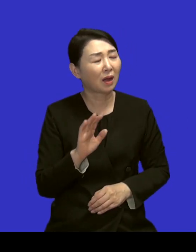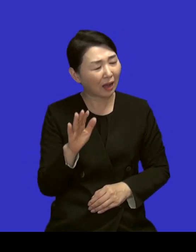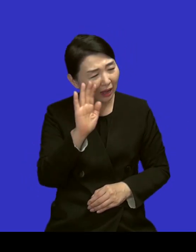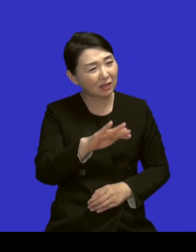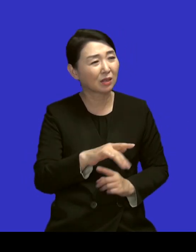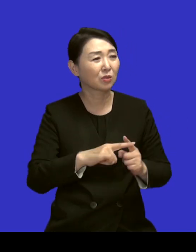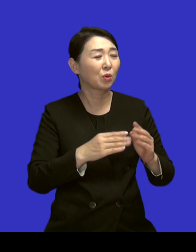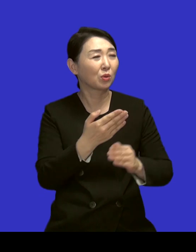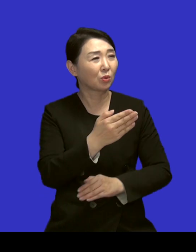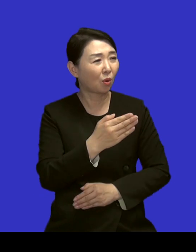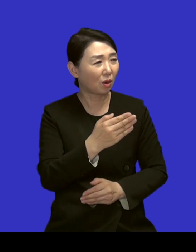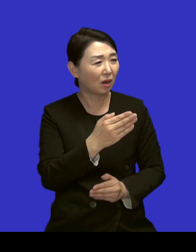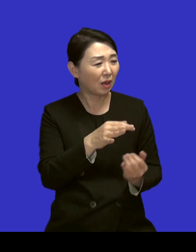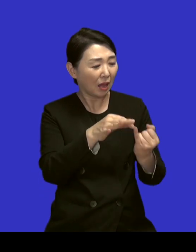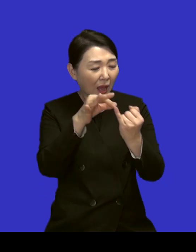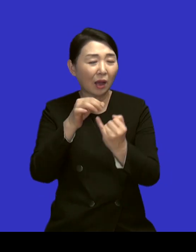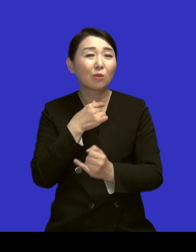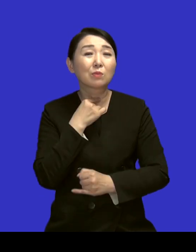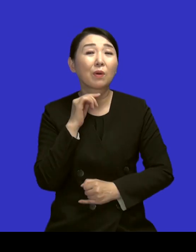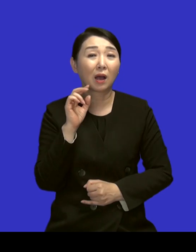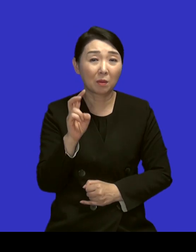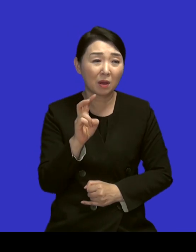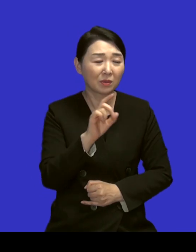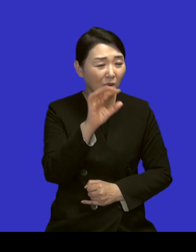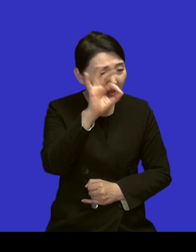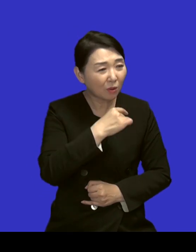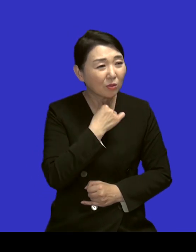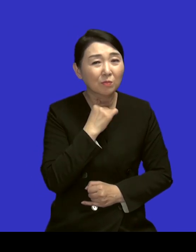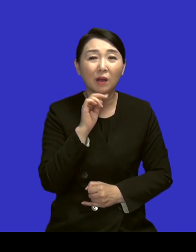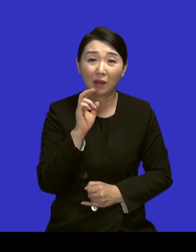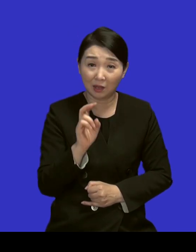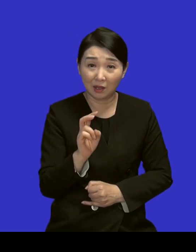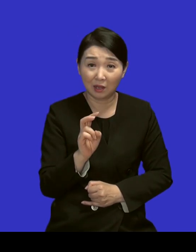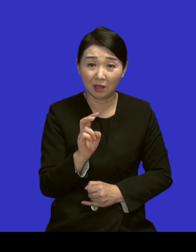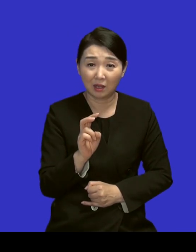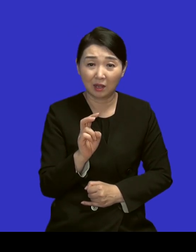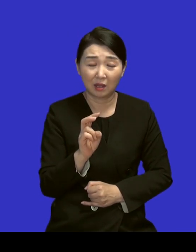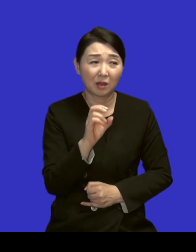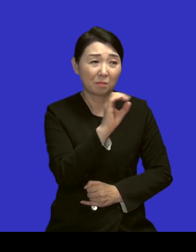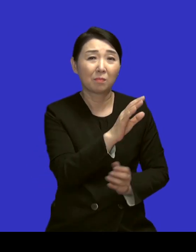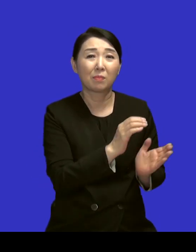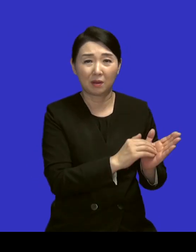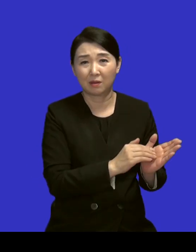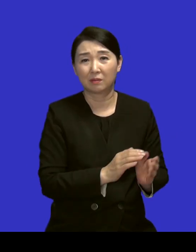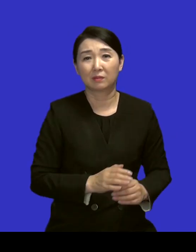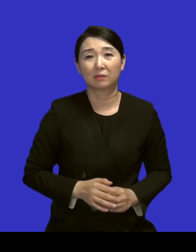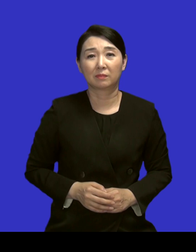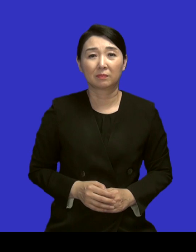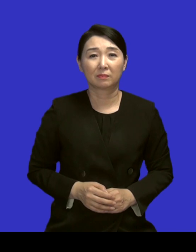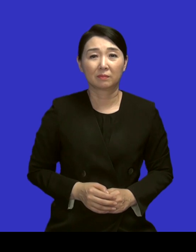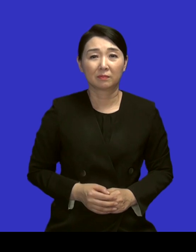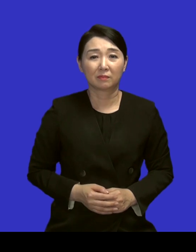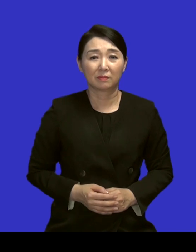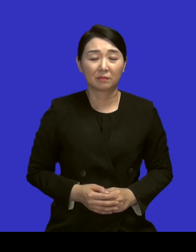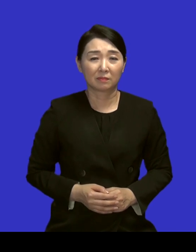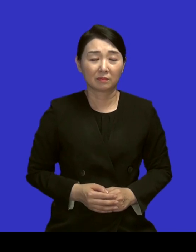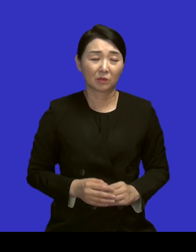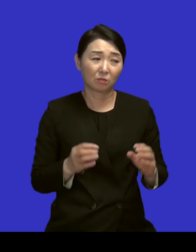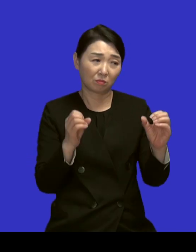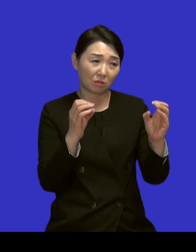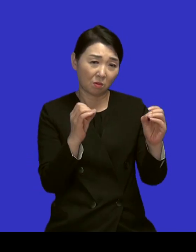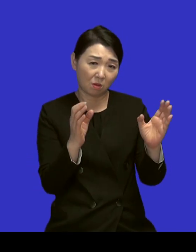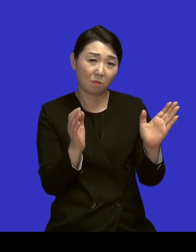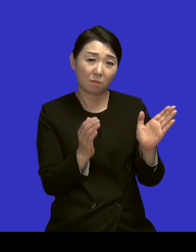교회도 분명히 널 찾고 싶었을 거야. 널 찾고 싶었을 거야. 네. 하고 돌아왔거든요. 그렇게 그 아이와 대화를